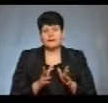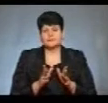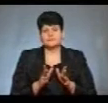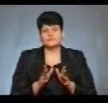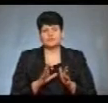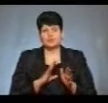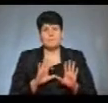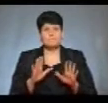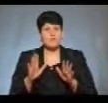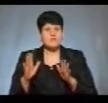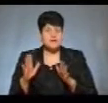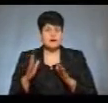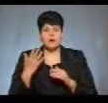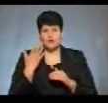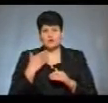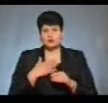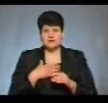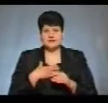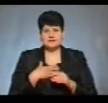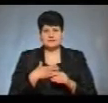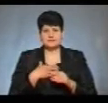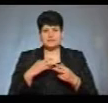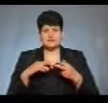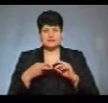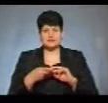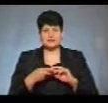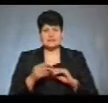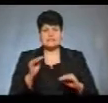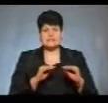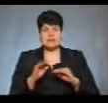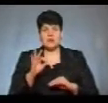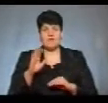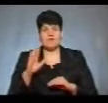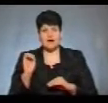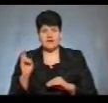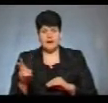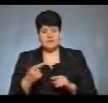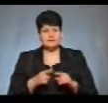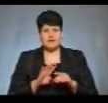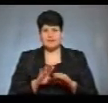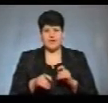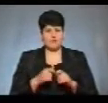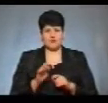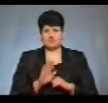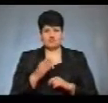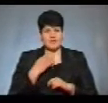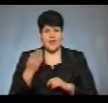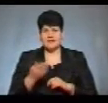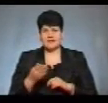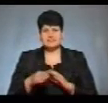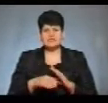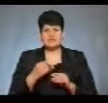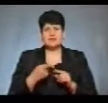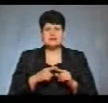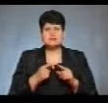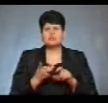була подія, коли нас замінили весь склад ОВК. От, це є не порушення, скажімо, агітації на виборах, але це